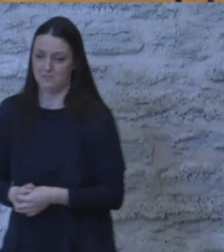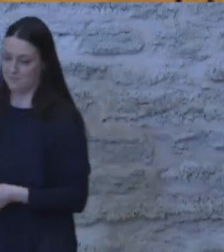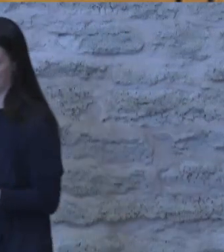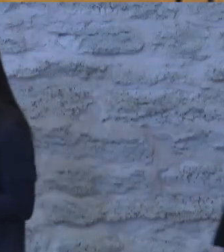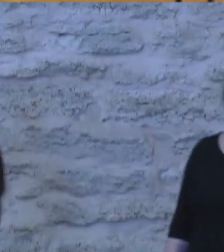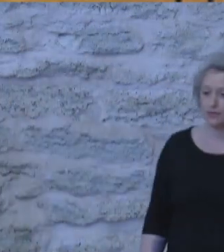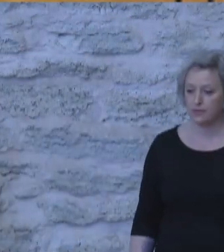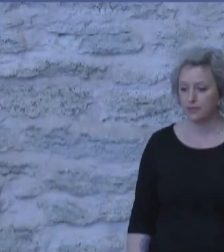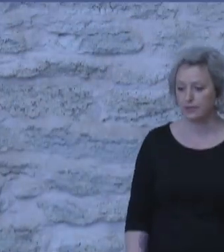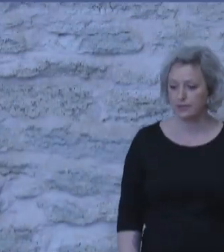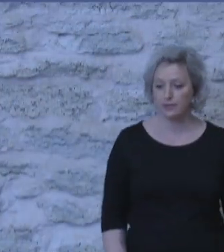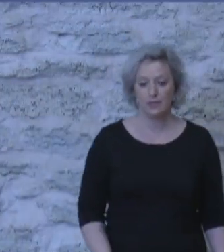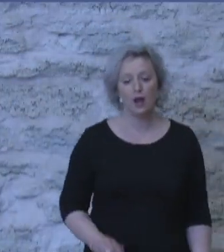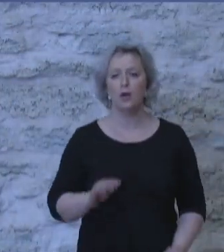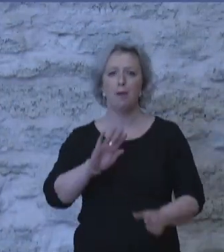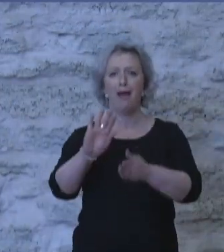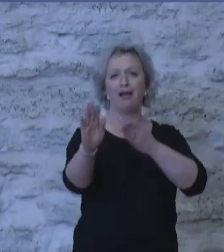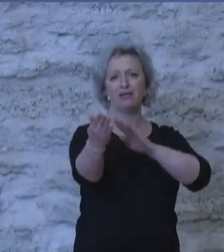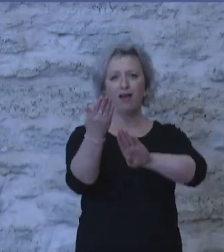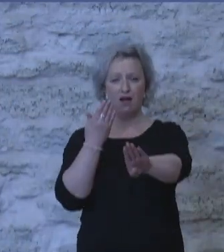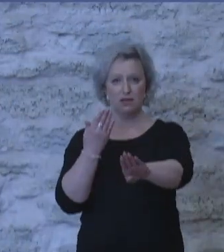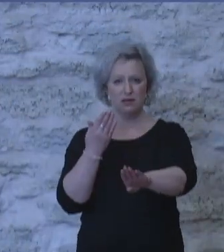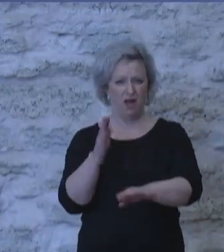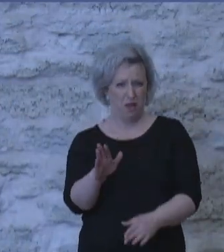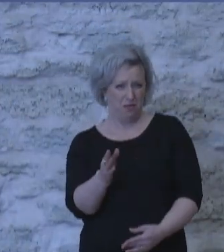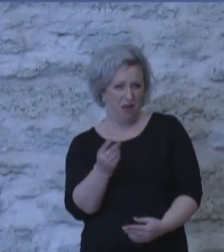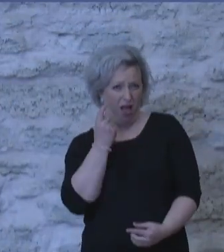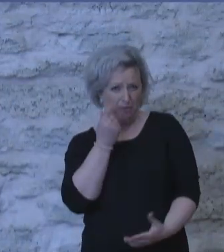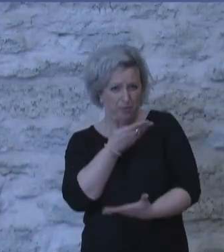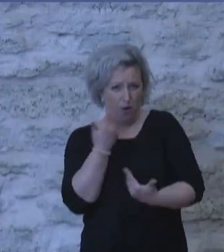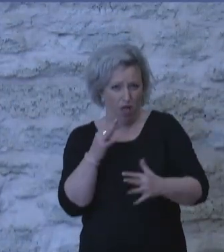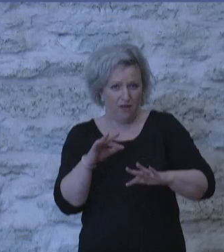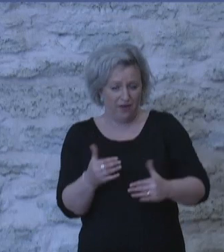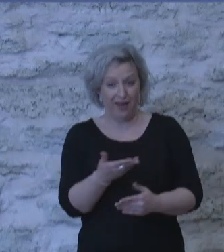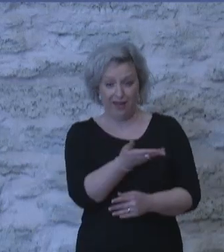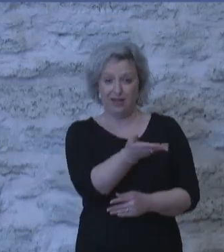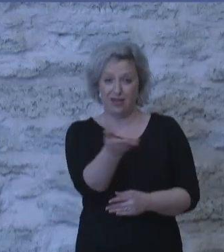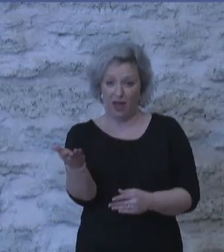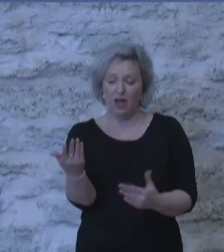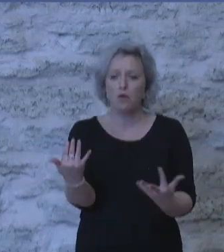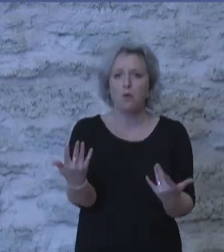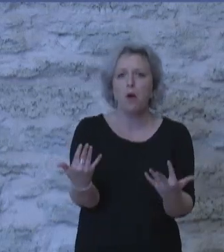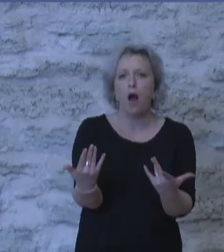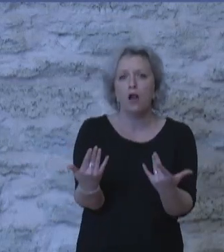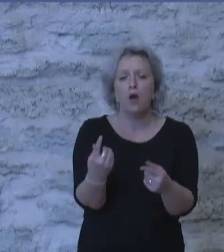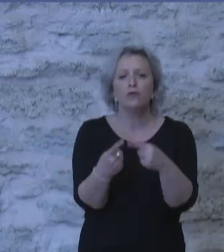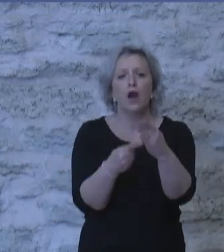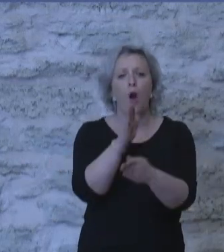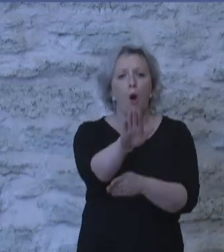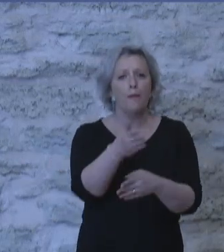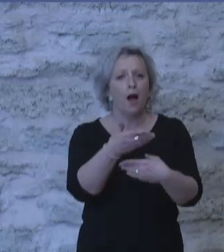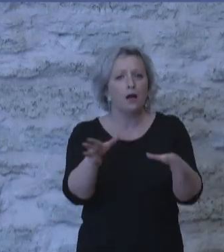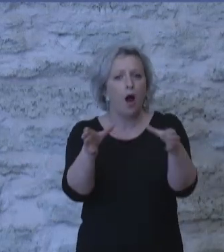No ma peegeldan tagasi, kas teil ei ole häbi? Kas teil ei ole häbi? Kui palju olete teie ja teie erakonna liikmed ja